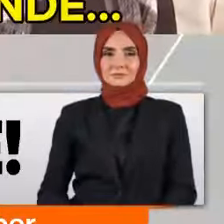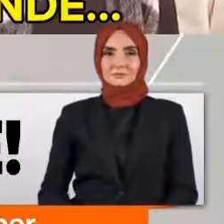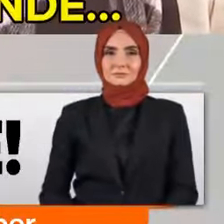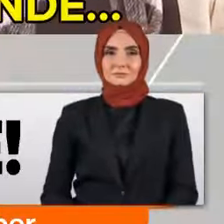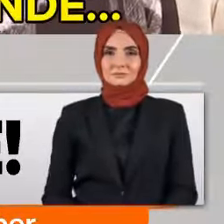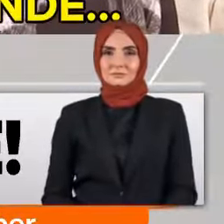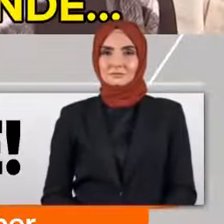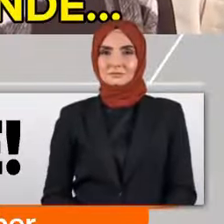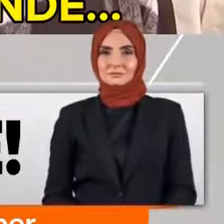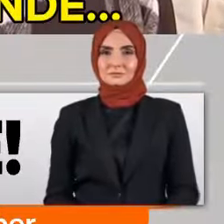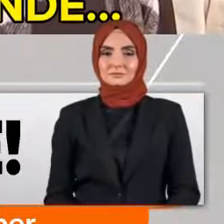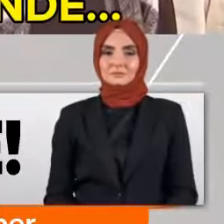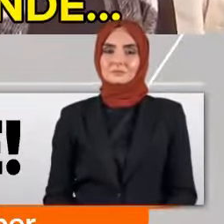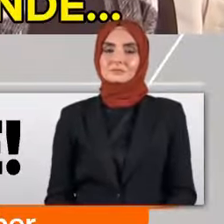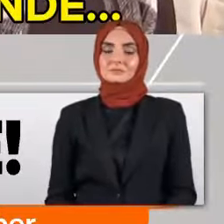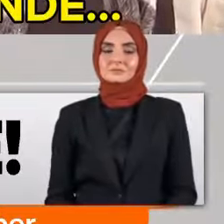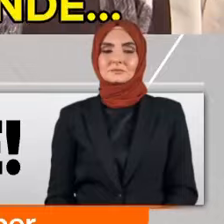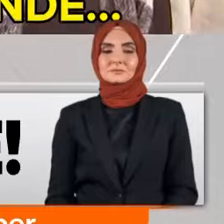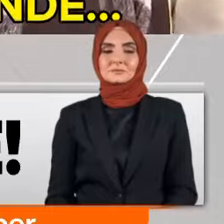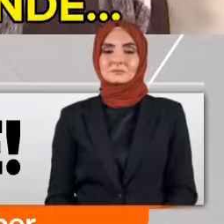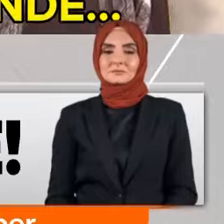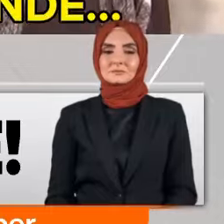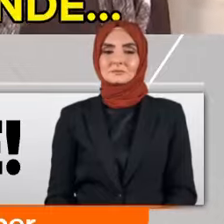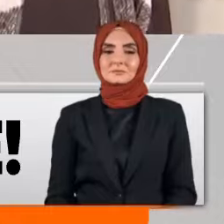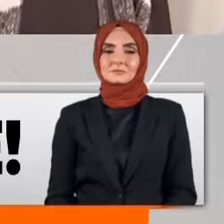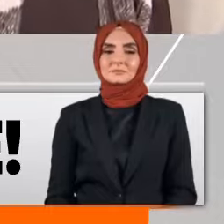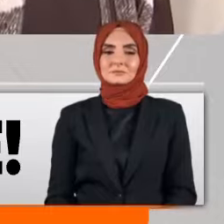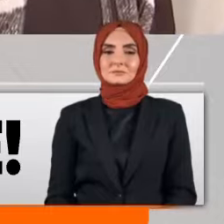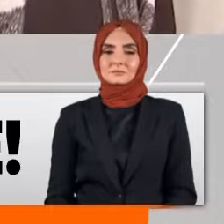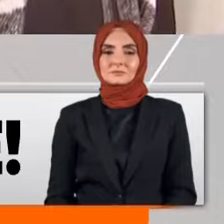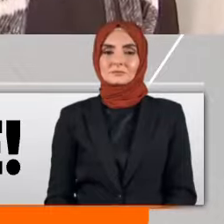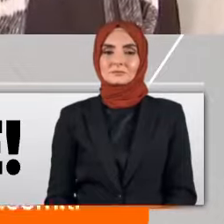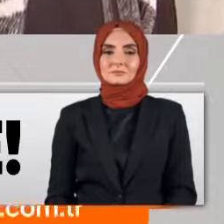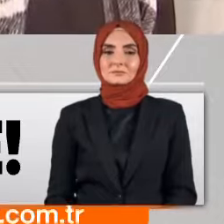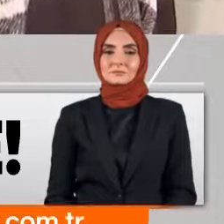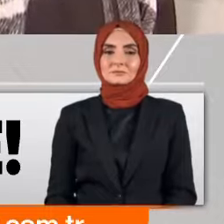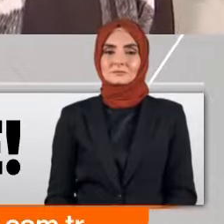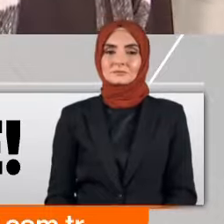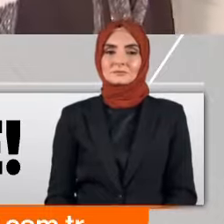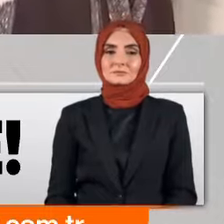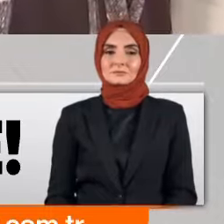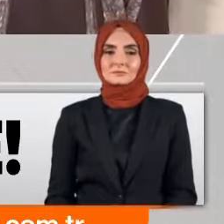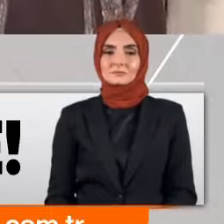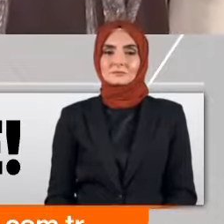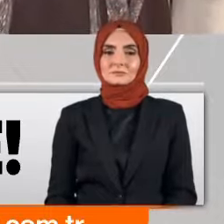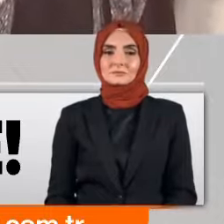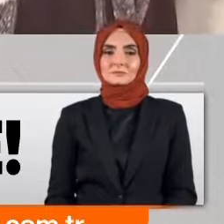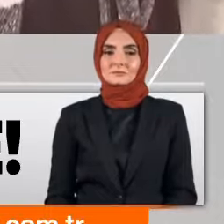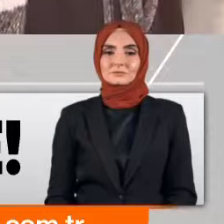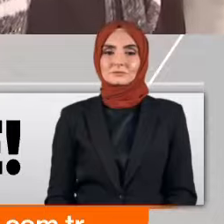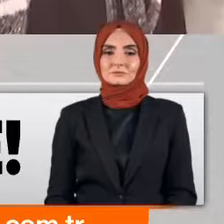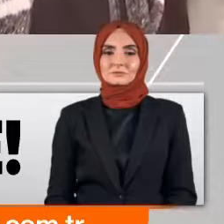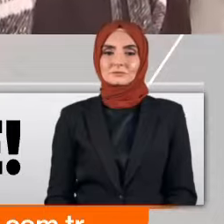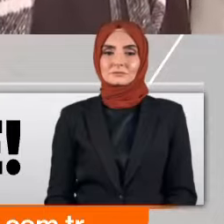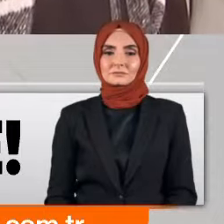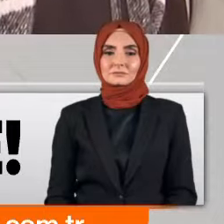Trafikte yüksek sesle müzik dinleme, cep telefonuyla konuşma, hatalı park, yaya geçinde yaya yol vermeme, değişik değişik cezalar geliyor. Üst üste plakasızlıktan ceza geliyor